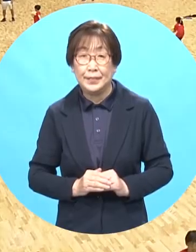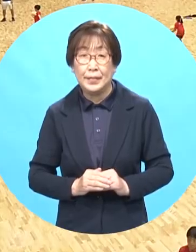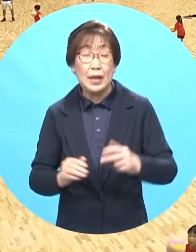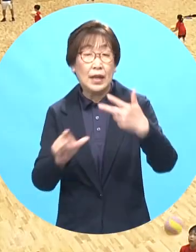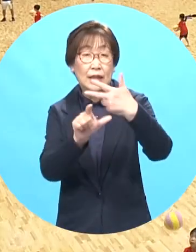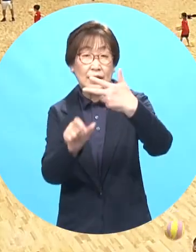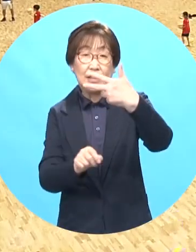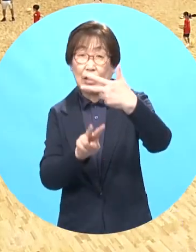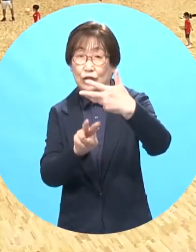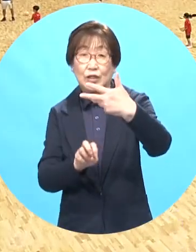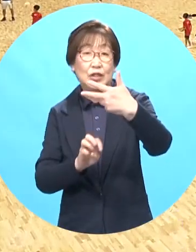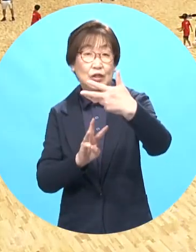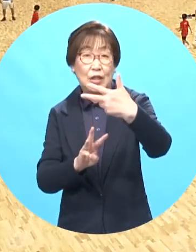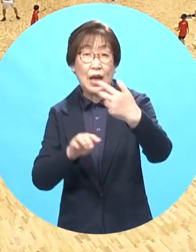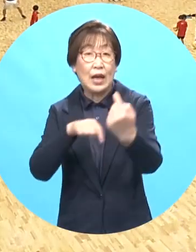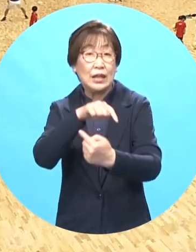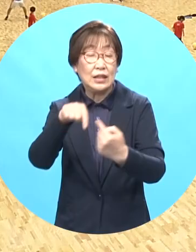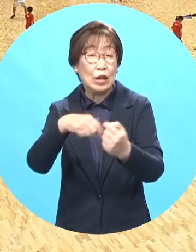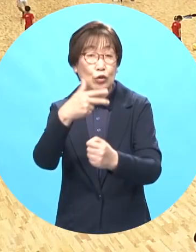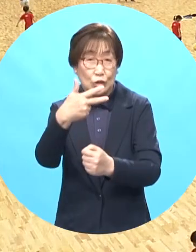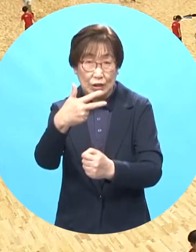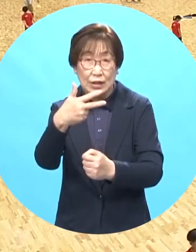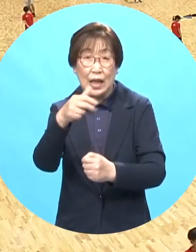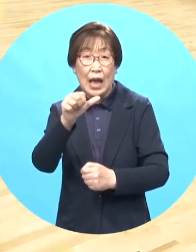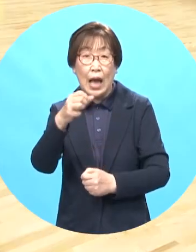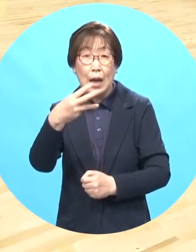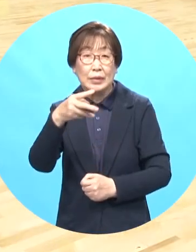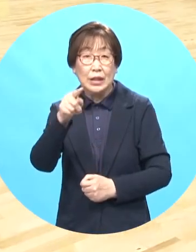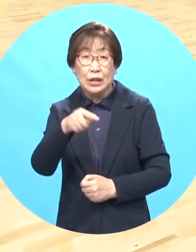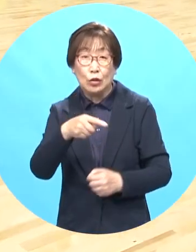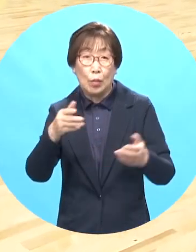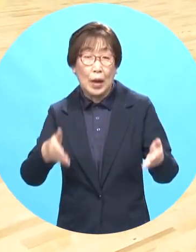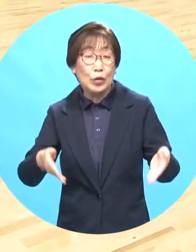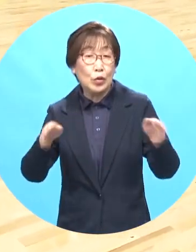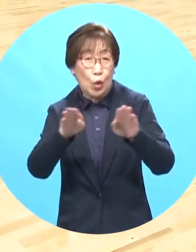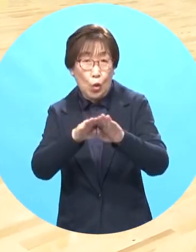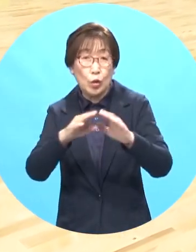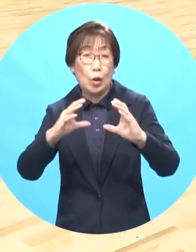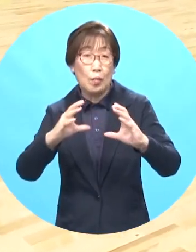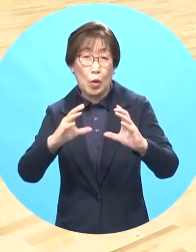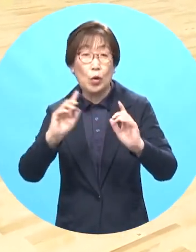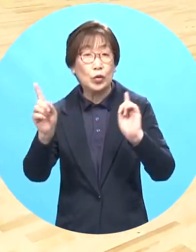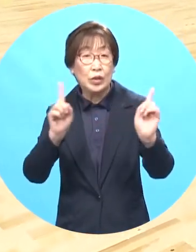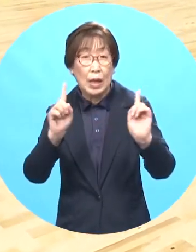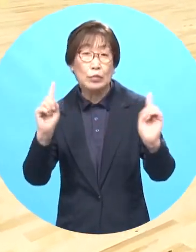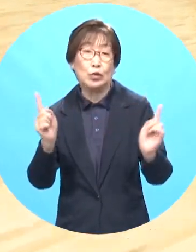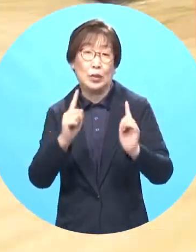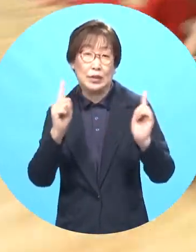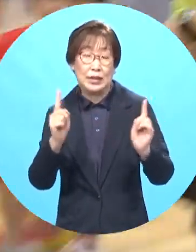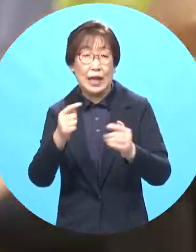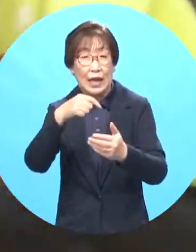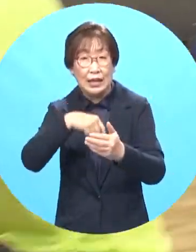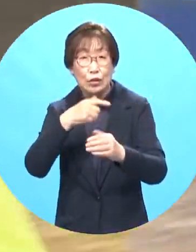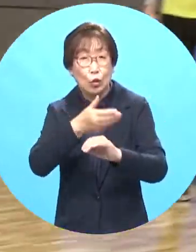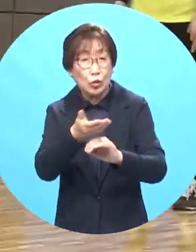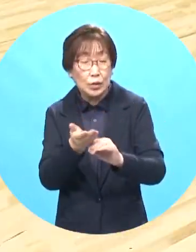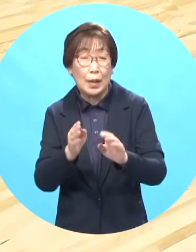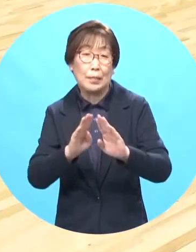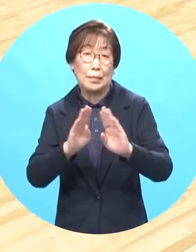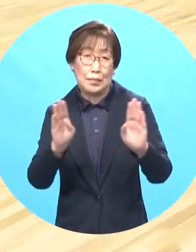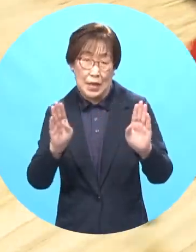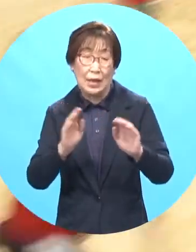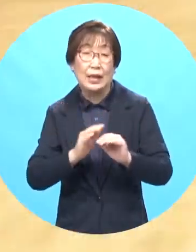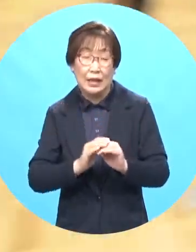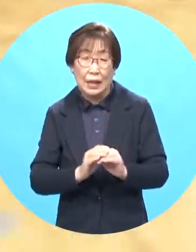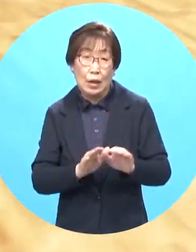7月23日、鳴門市のアミノバリューホールではボールゲームフェスタ in 徳島が開かれ、多くの子どもたちと保